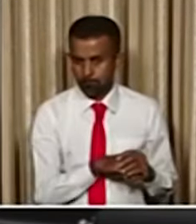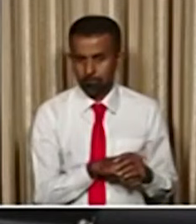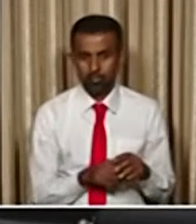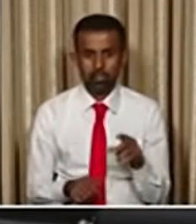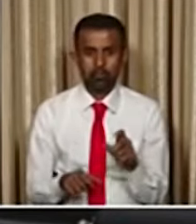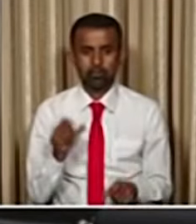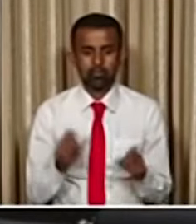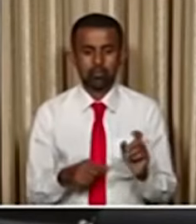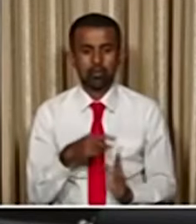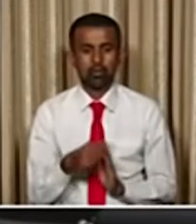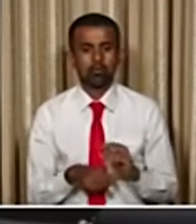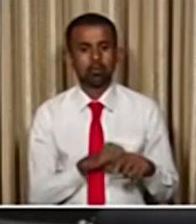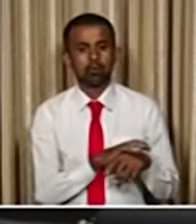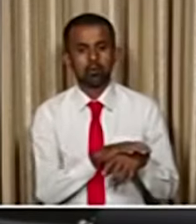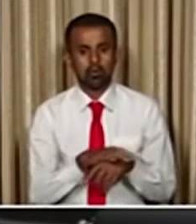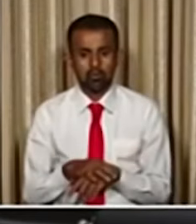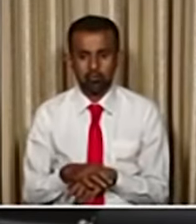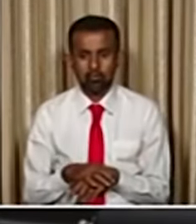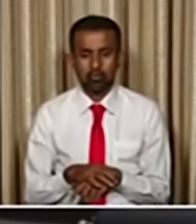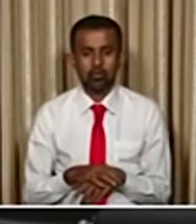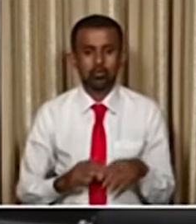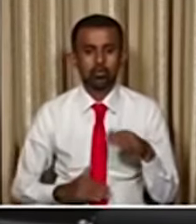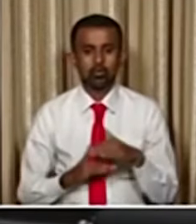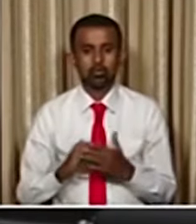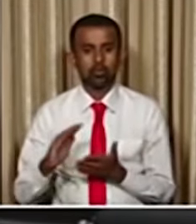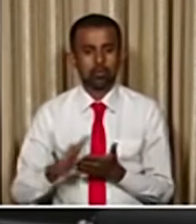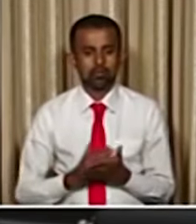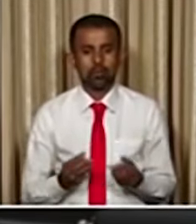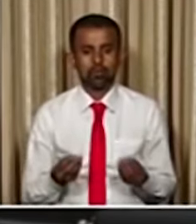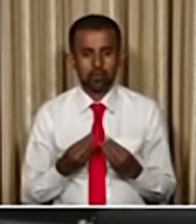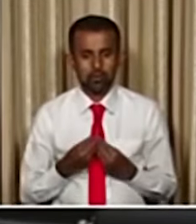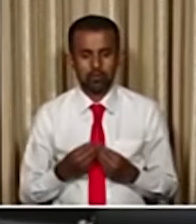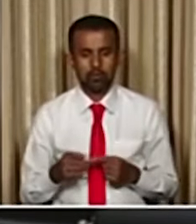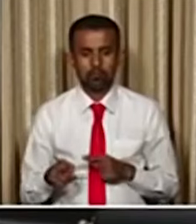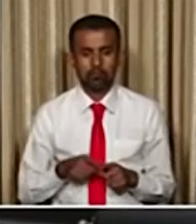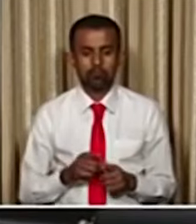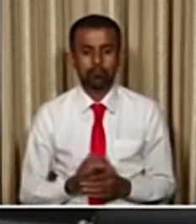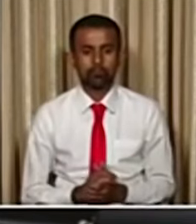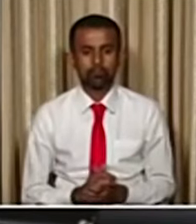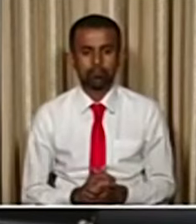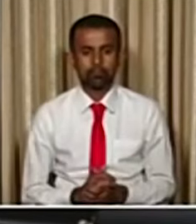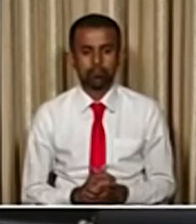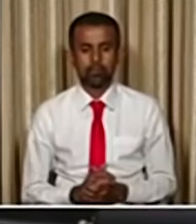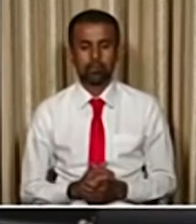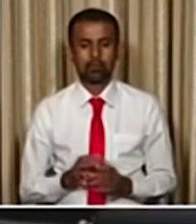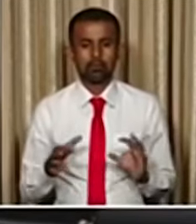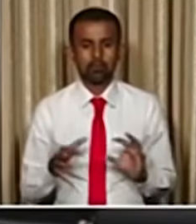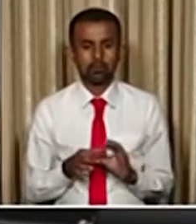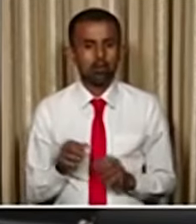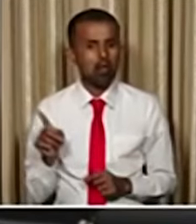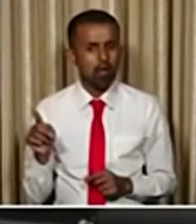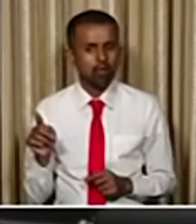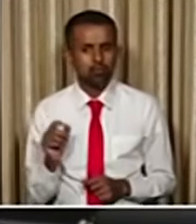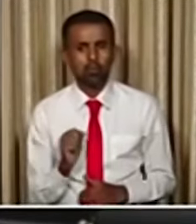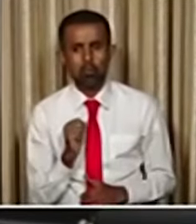පිරිස නැවත රටට ගෙන්වා ගැනීමට අවශ්‍ය උපරිම සහයෝගය ලබා දෙනවා. ඒ වගේම ගරු කතානායකතුමනි මේකට සම්බන්ධ කවුද